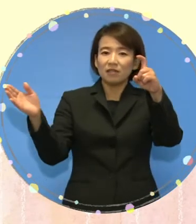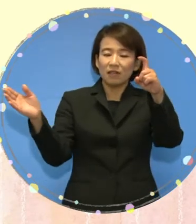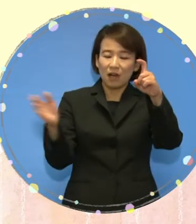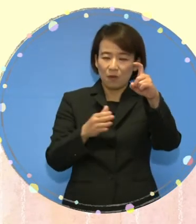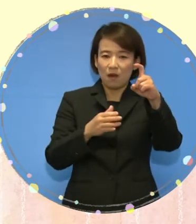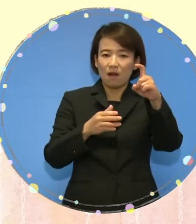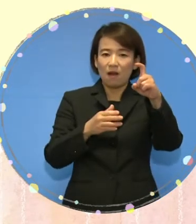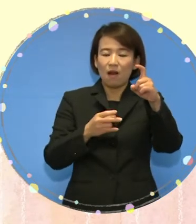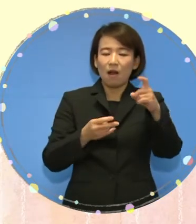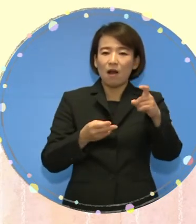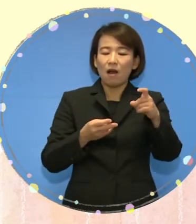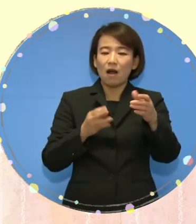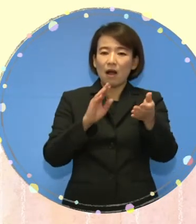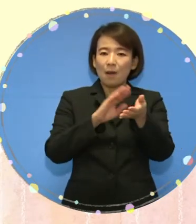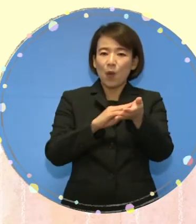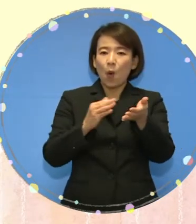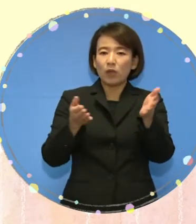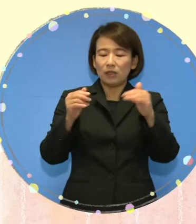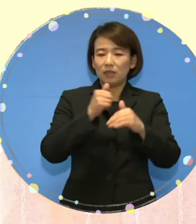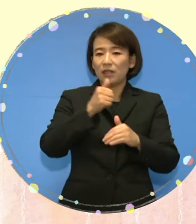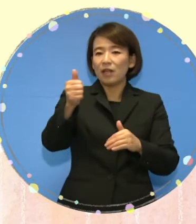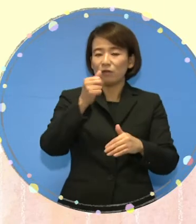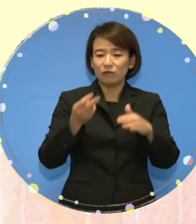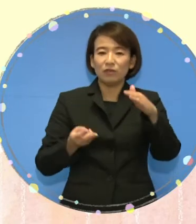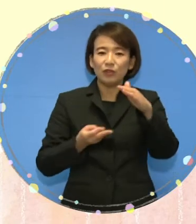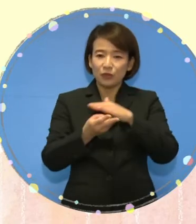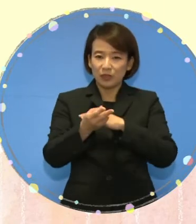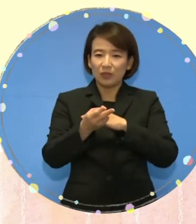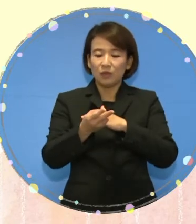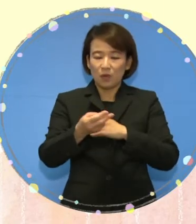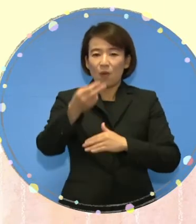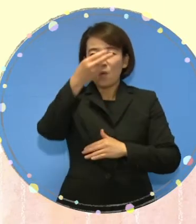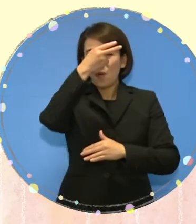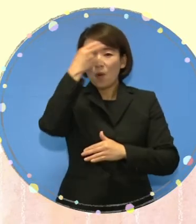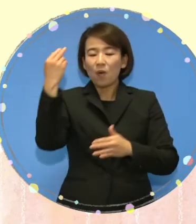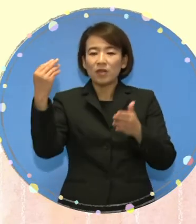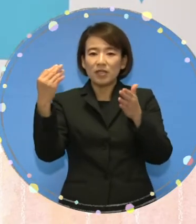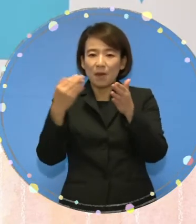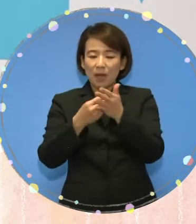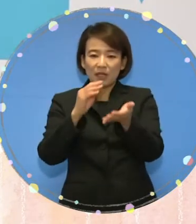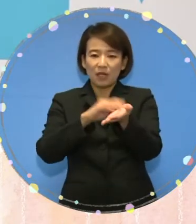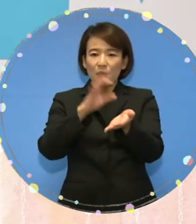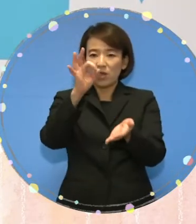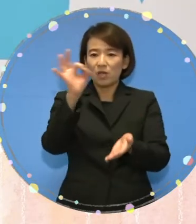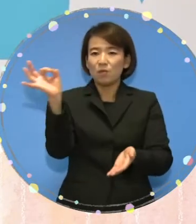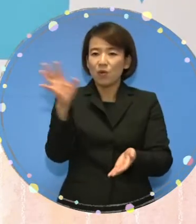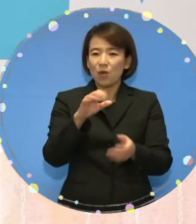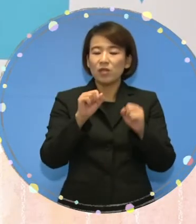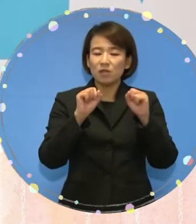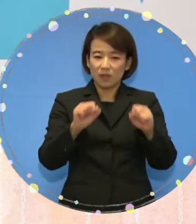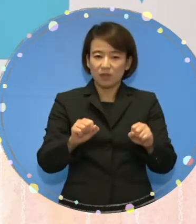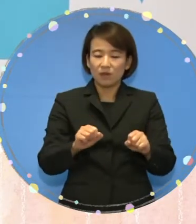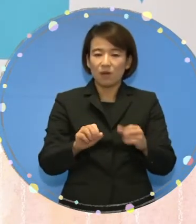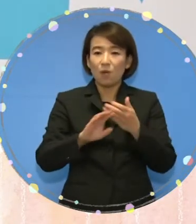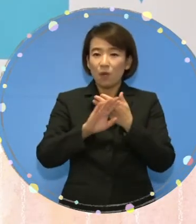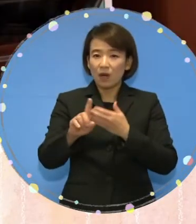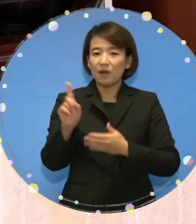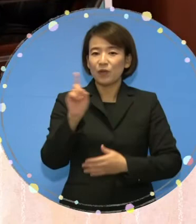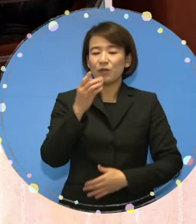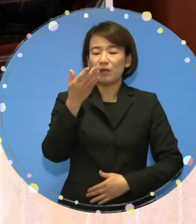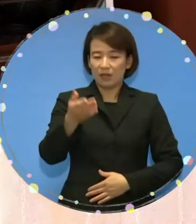ともに高校生まで助成対象を拡大いたします他にどのような事業がありますか